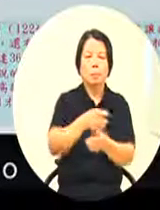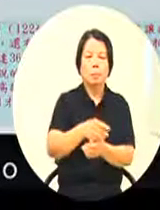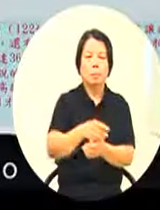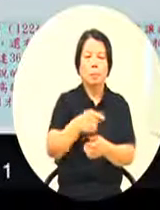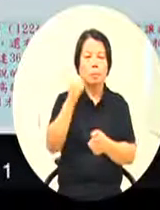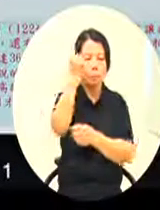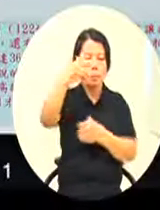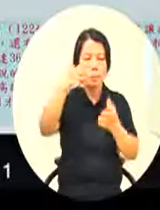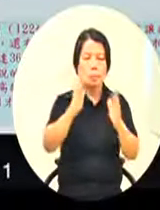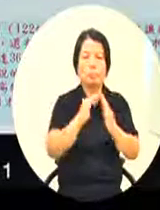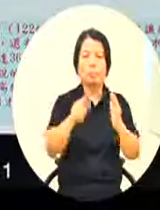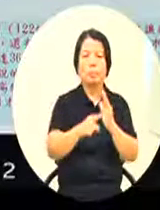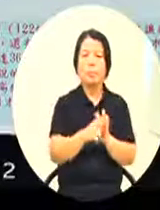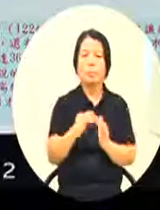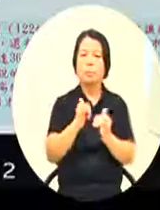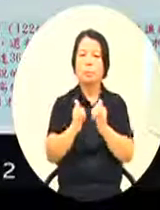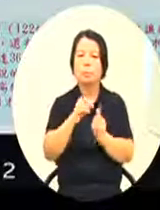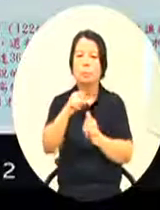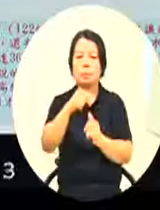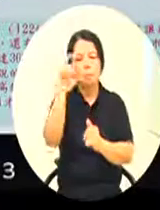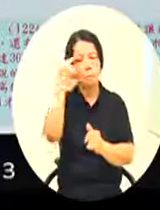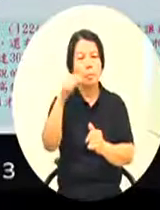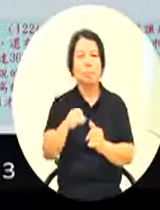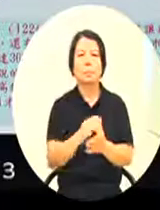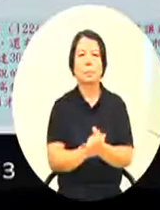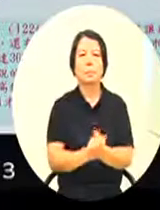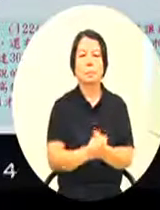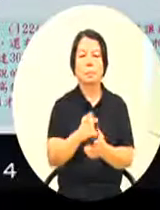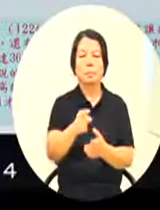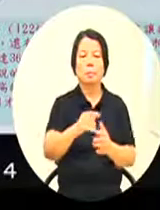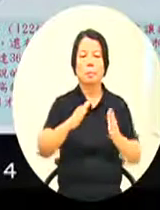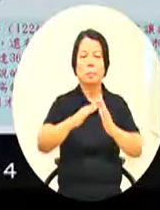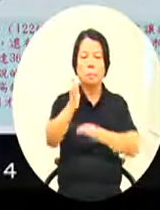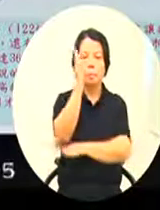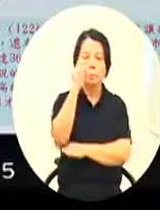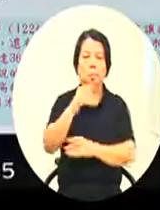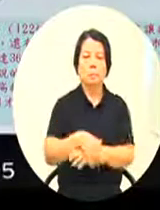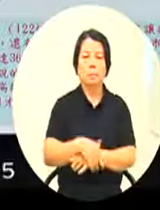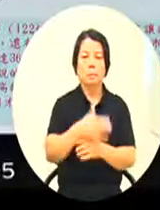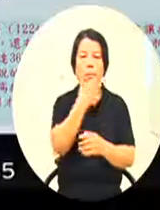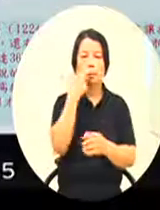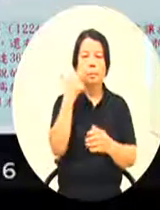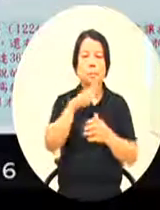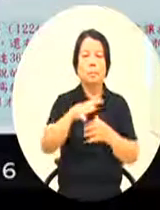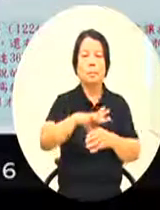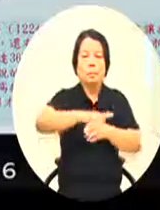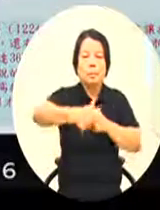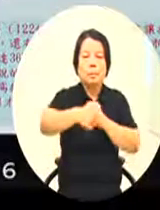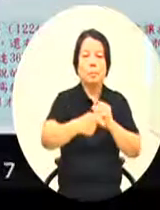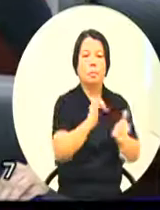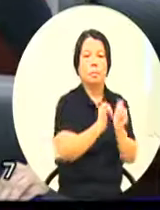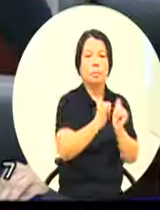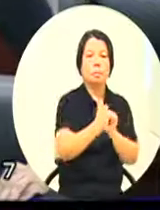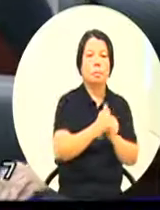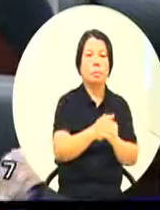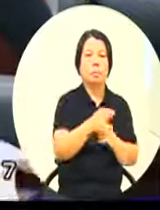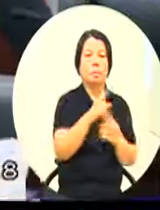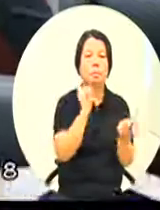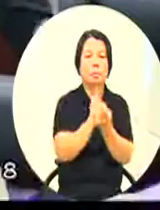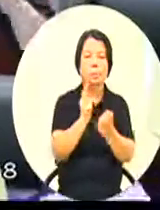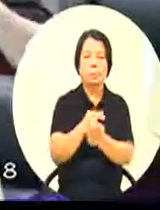呢？好，这个是市府懒人包加上民间懒人包，我们大家对